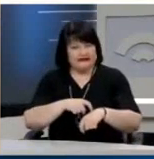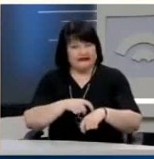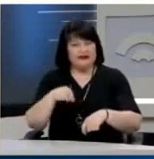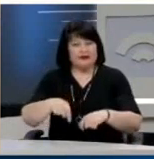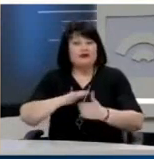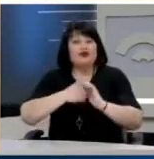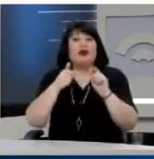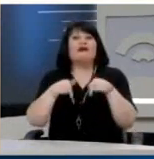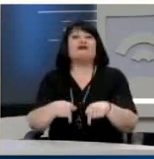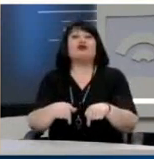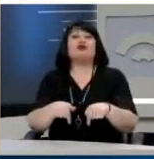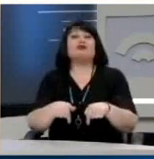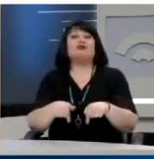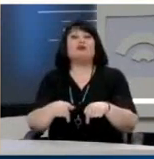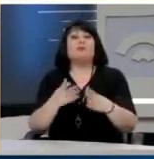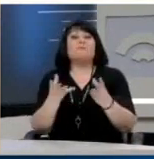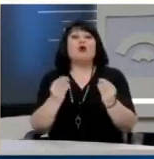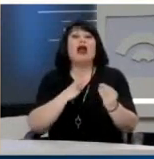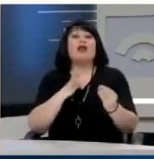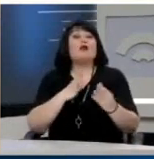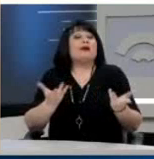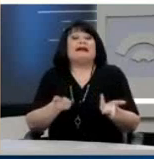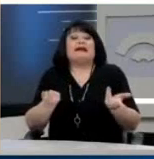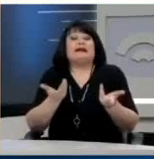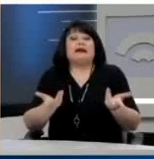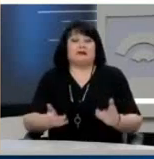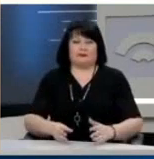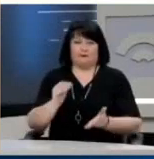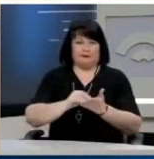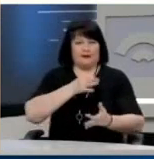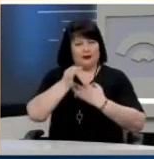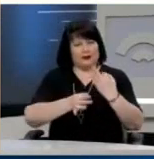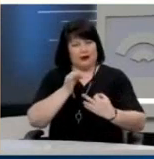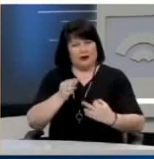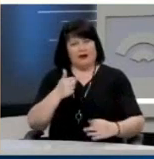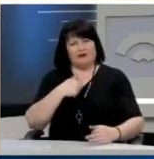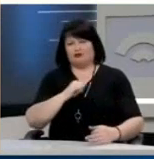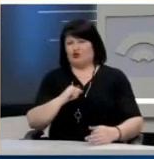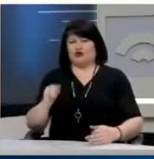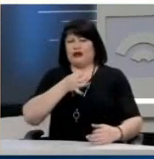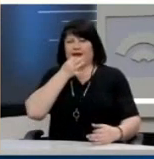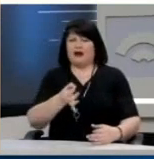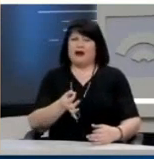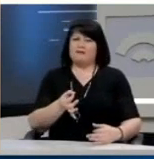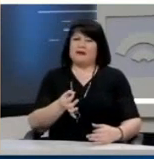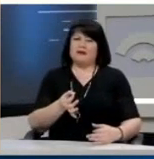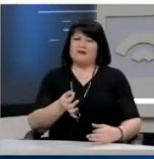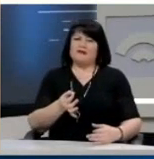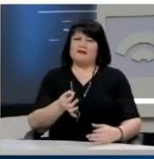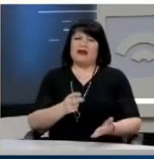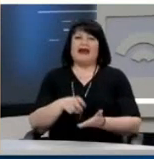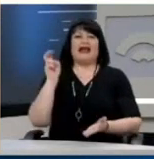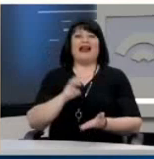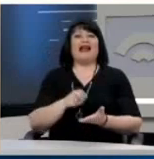είναι η έγνοια μας. Οι ζωές των πολλών. Γιατί επαναλαμβάνω, δεν βγήκαμε ποτέ εμείς να δημιουργήσουμε πανηγυράκια